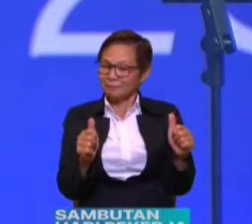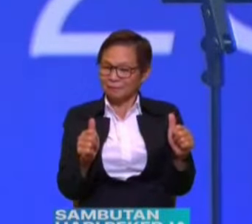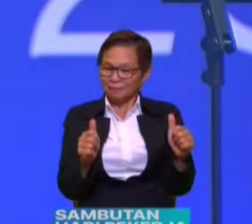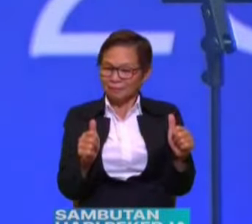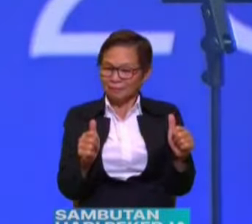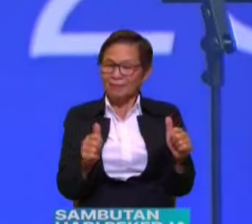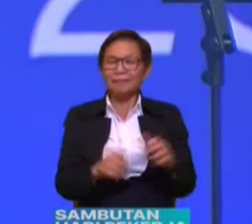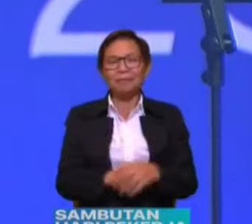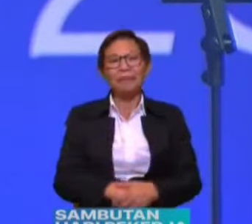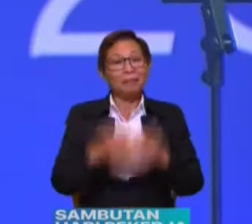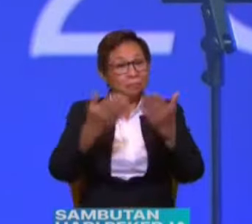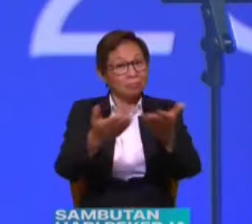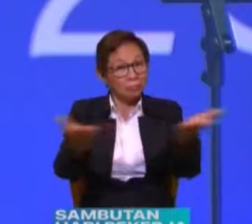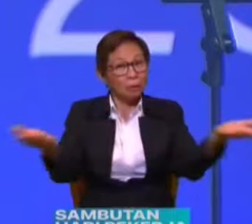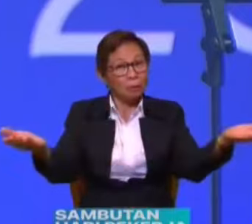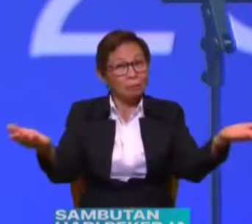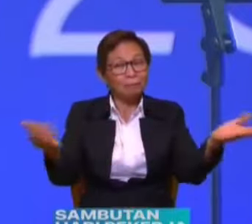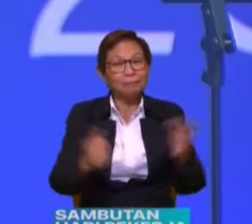Jadi